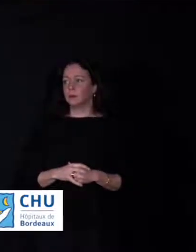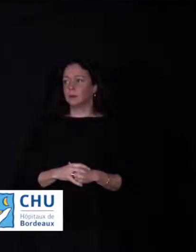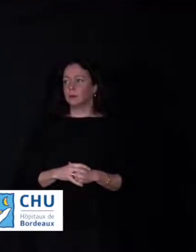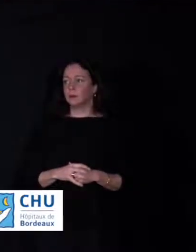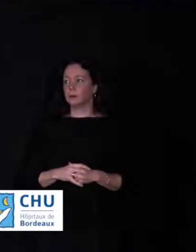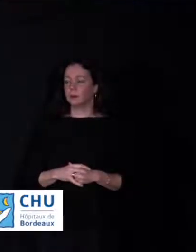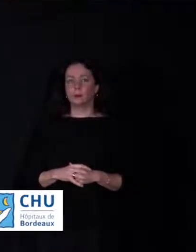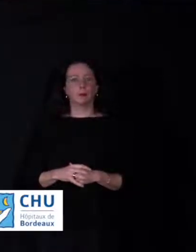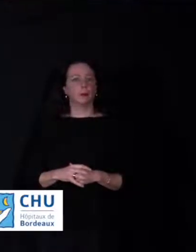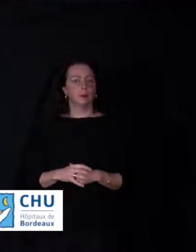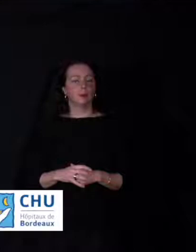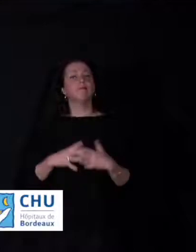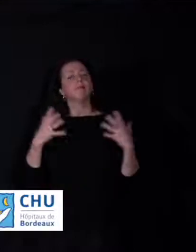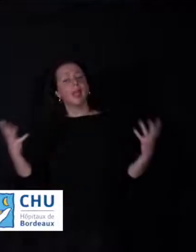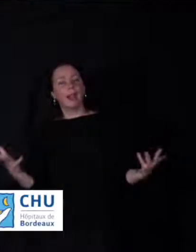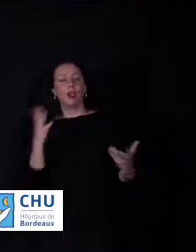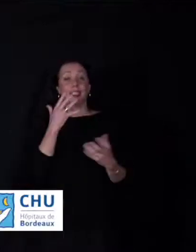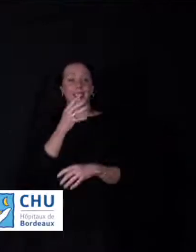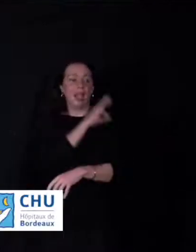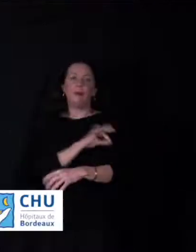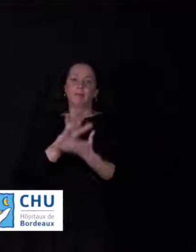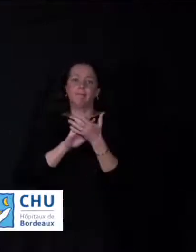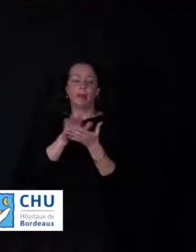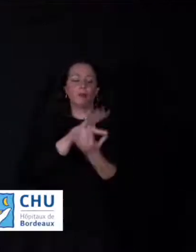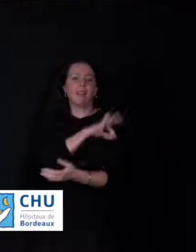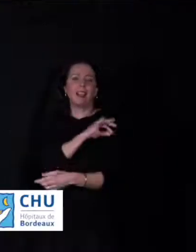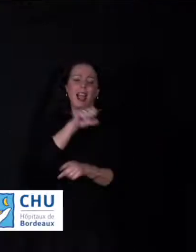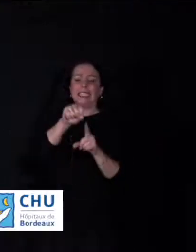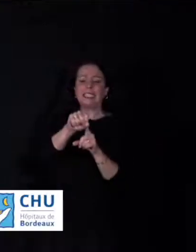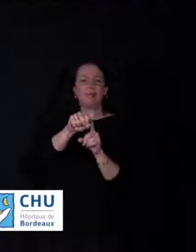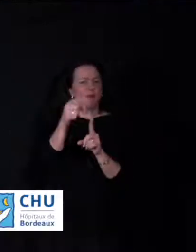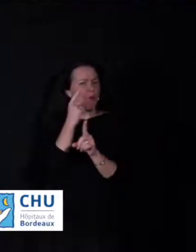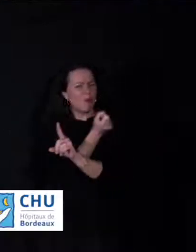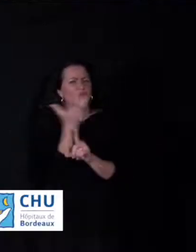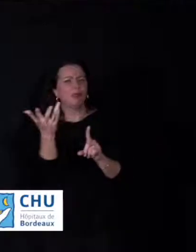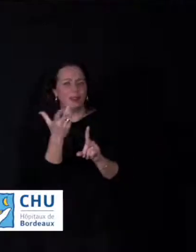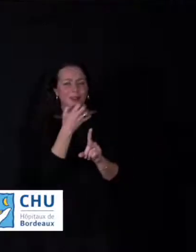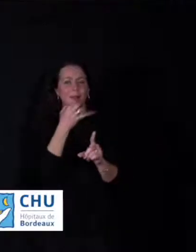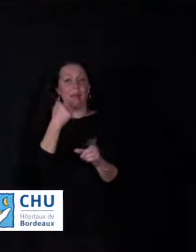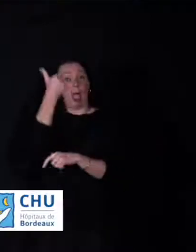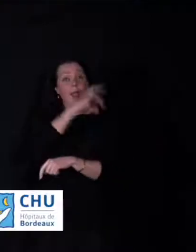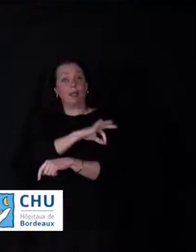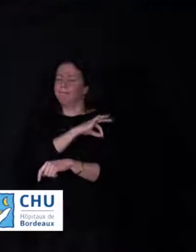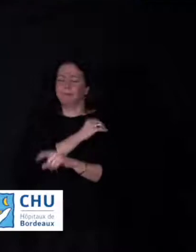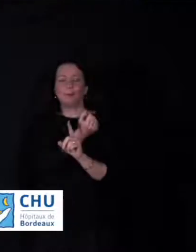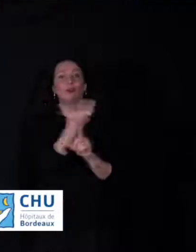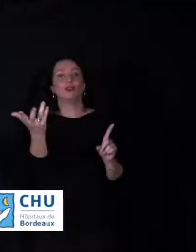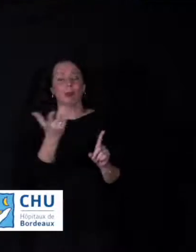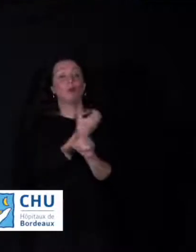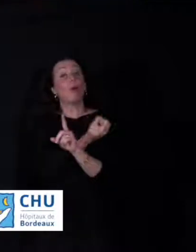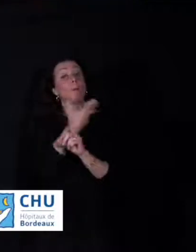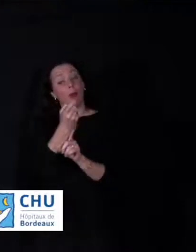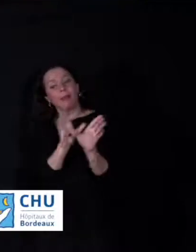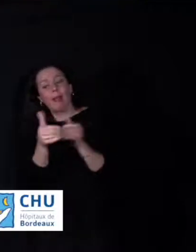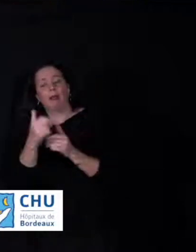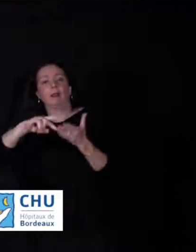Alors, c'est pour ça que j'ai mis vaccin au pluriel, je ne l'ai pas dit. On dit le vaccin Covid, mais je préfère qu'on dise les vaccins Covid. On a plusieurs technologies.